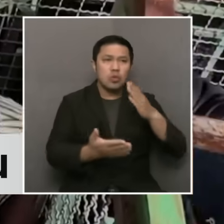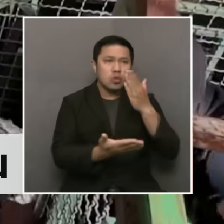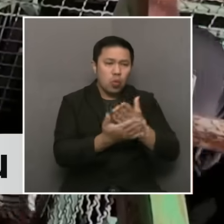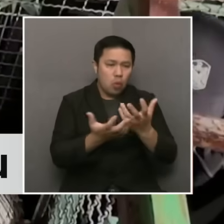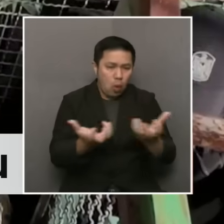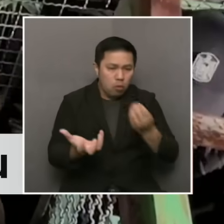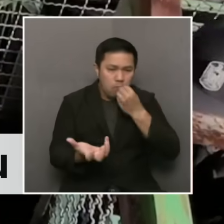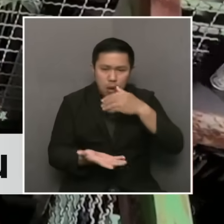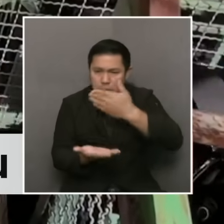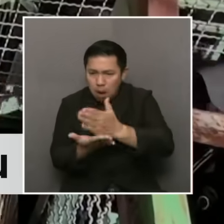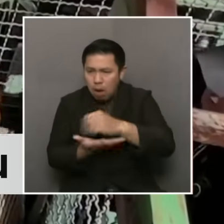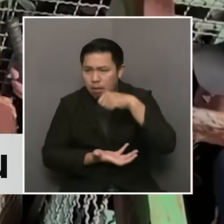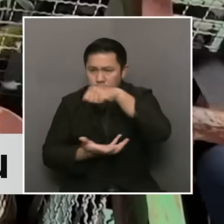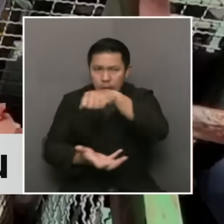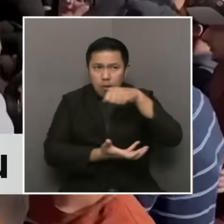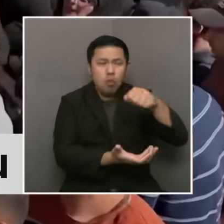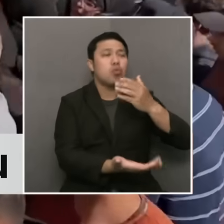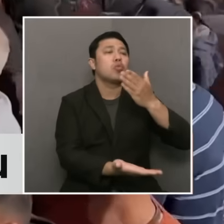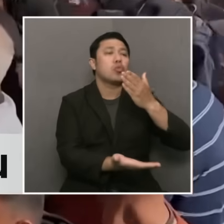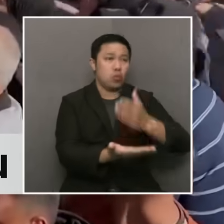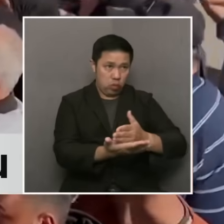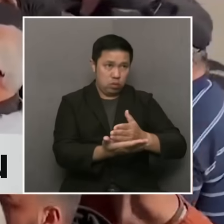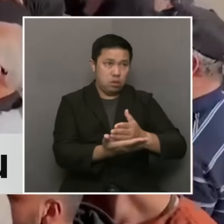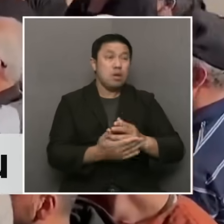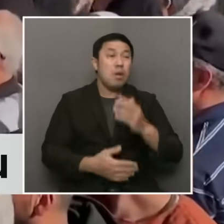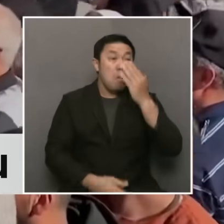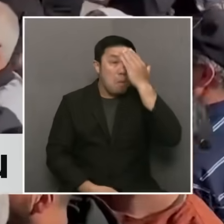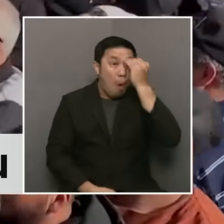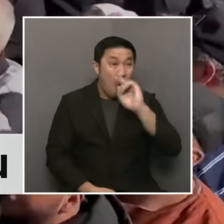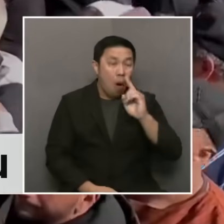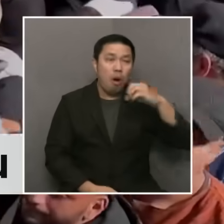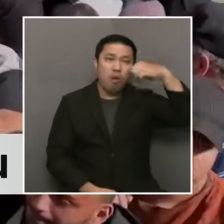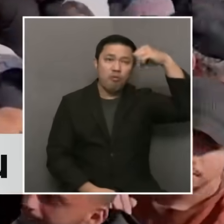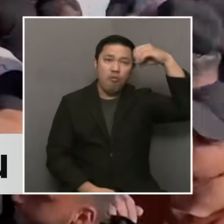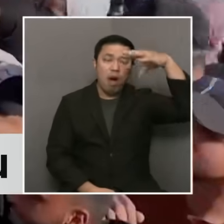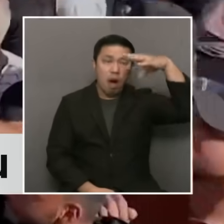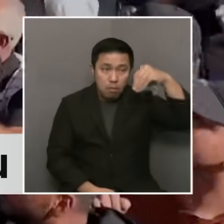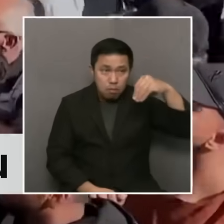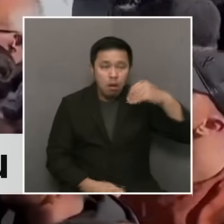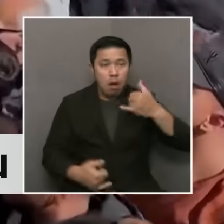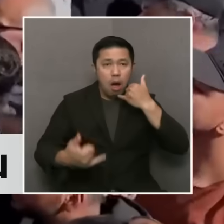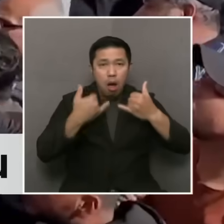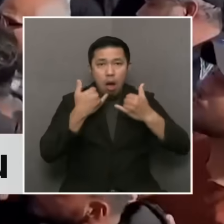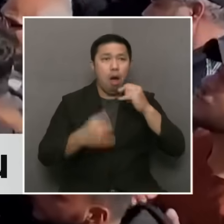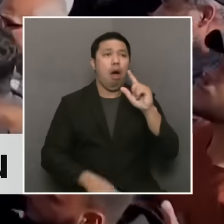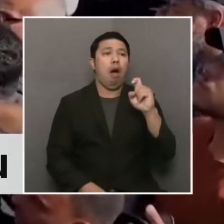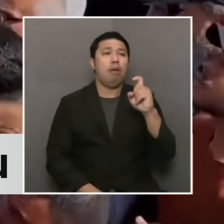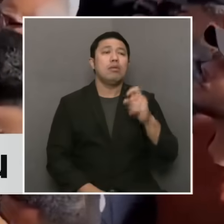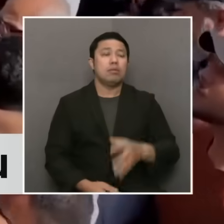อาหารสิ่งของที่จำเป็นและความช่วยเหลือในกาซาเนื่องจากไฟฟ้าดับและการสื่อสารไม่สามารถใช้กัน